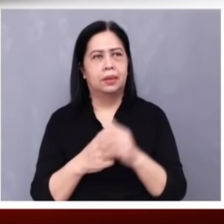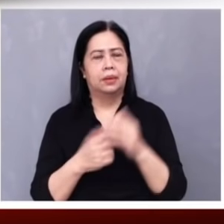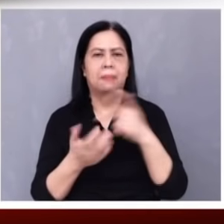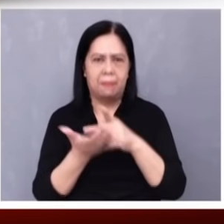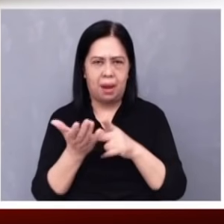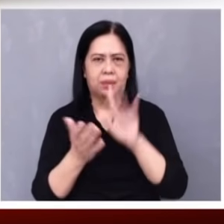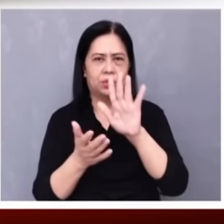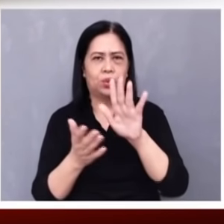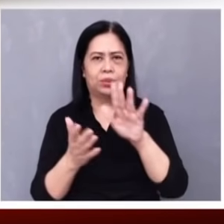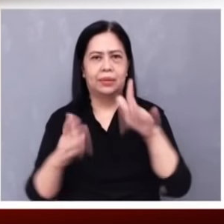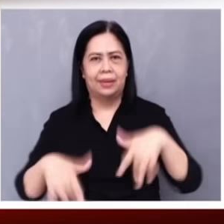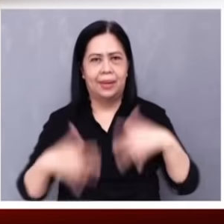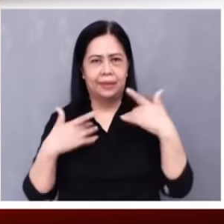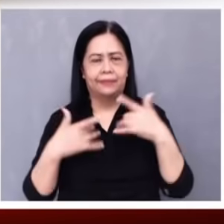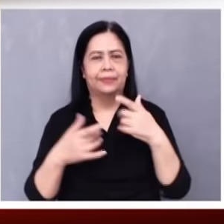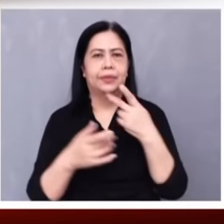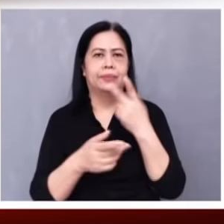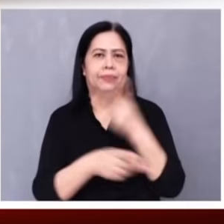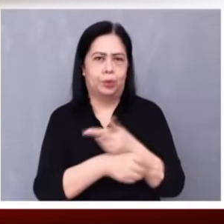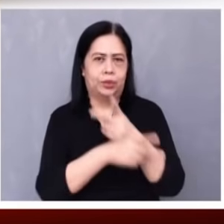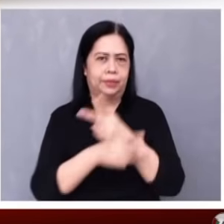safety measure.